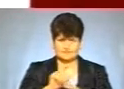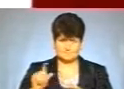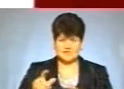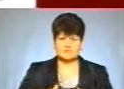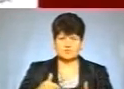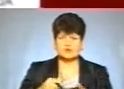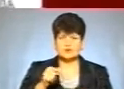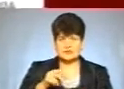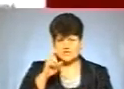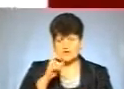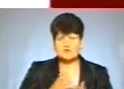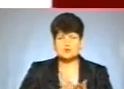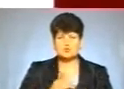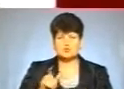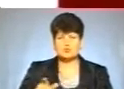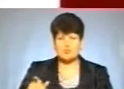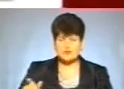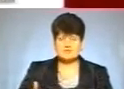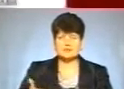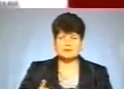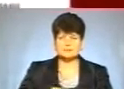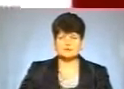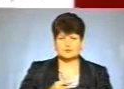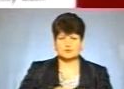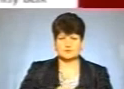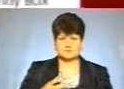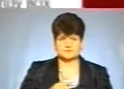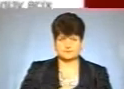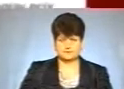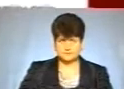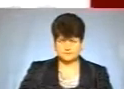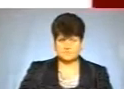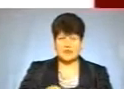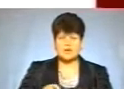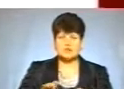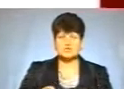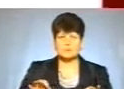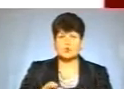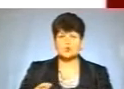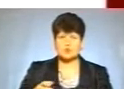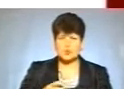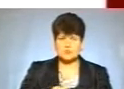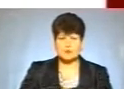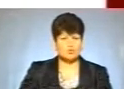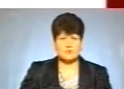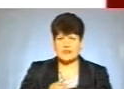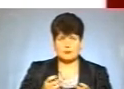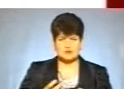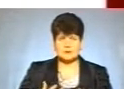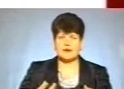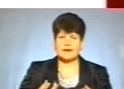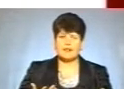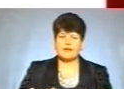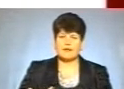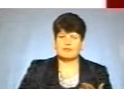тих державних службовців, яких торкнеться така оптимізація. Рішення про скорочення було непростим, але